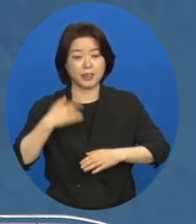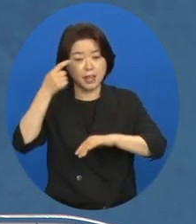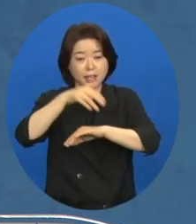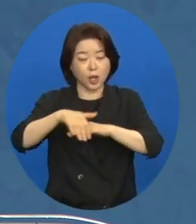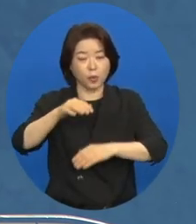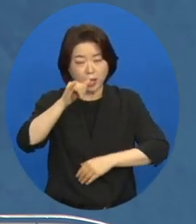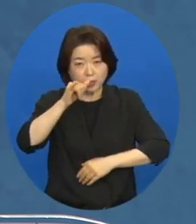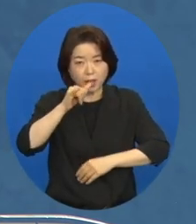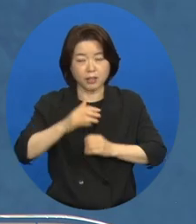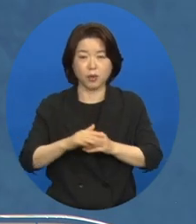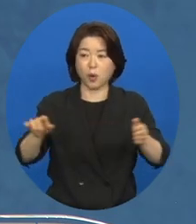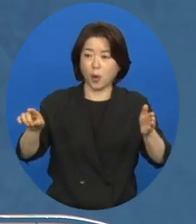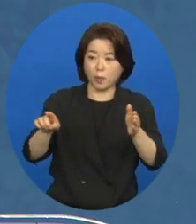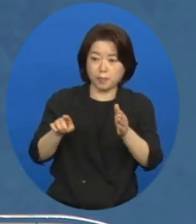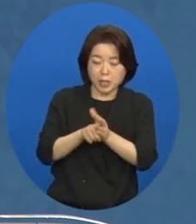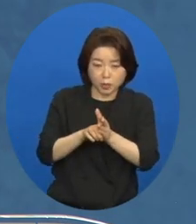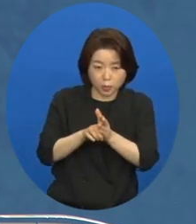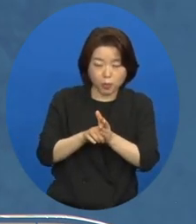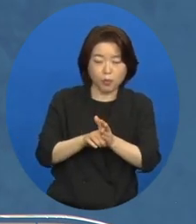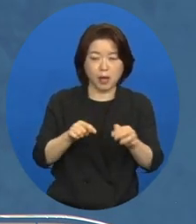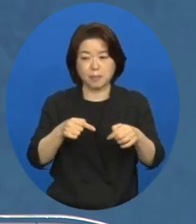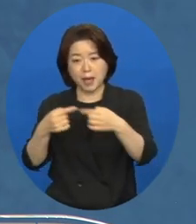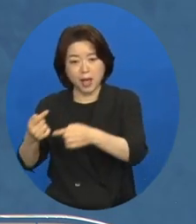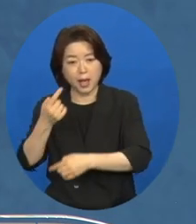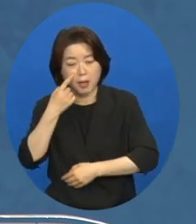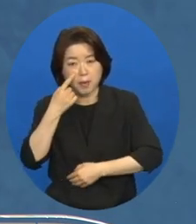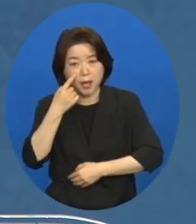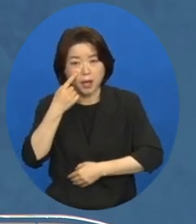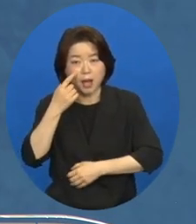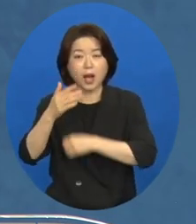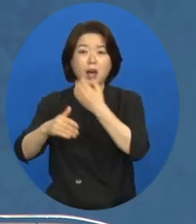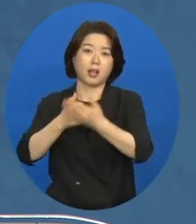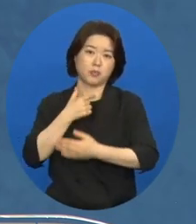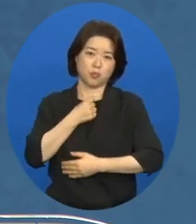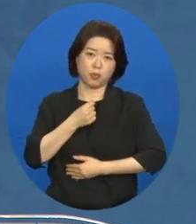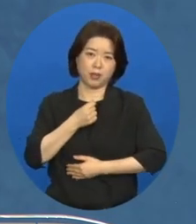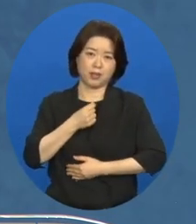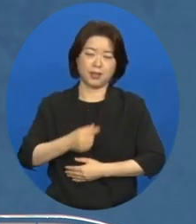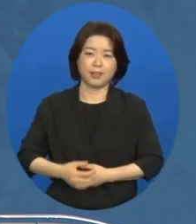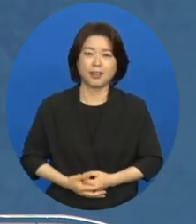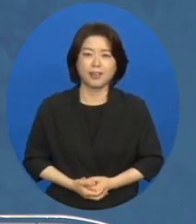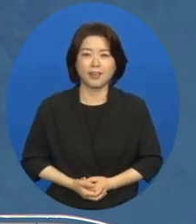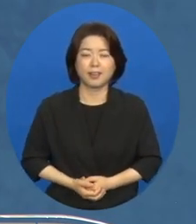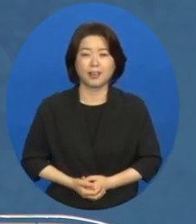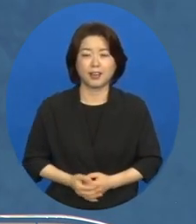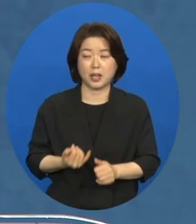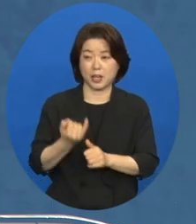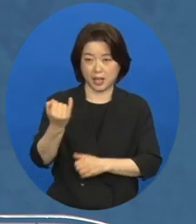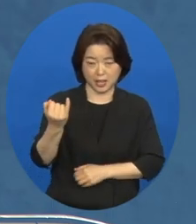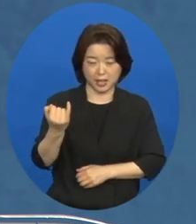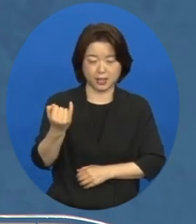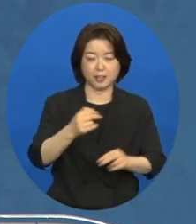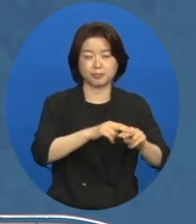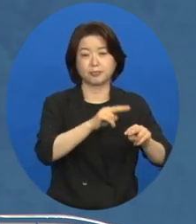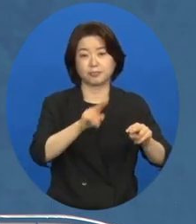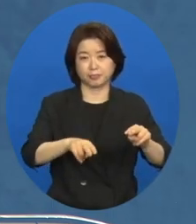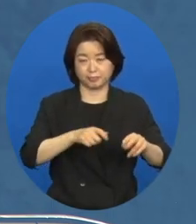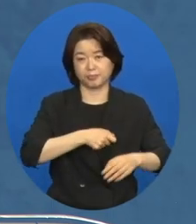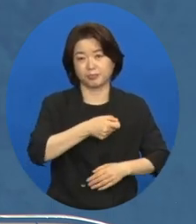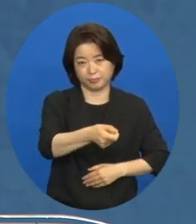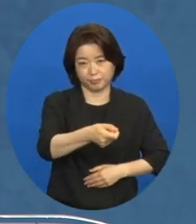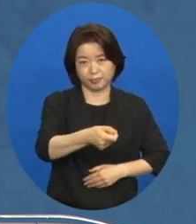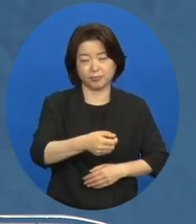것을 신뢰함으로 나아오기를 주님이 원하시는 것 같아요. 그래서 아내가 사직서를 내는 날